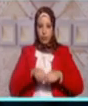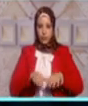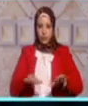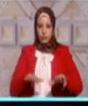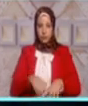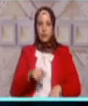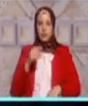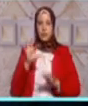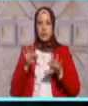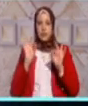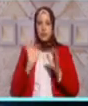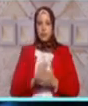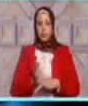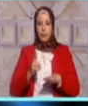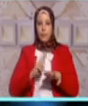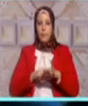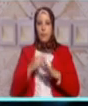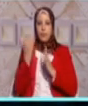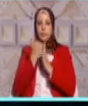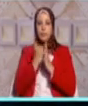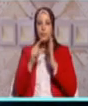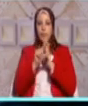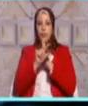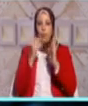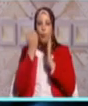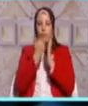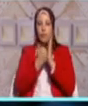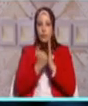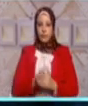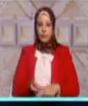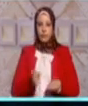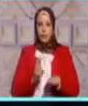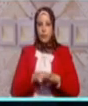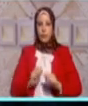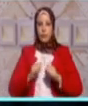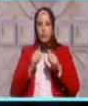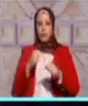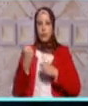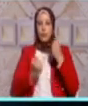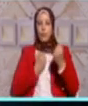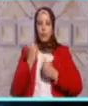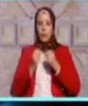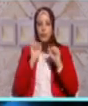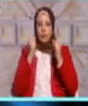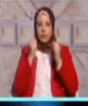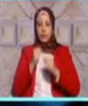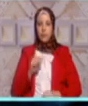استخدام وحدات موفرة للمية بالنسبة للطاقة، استخدام طبعا لمبات الليد،